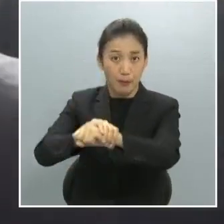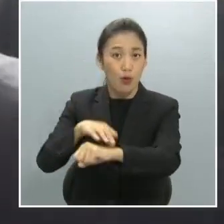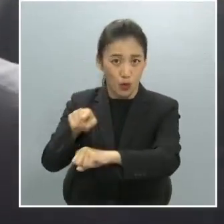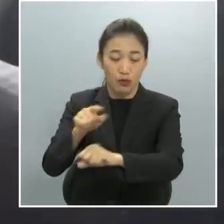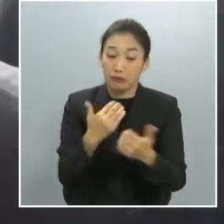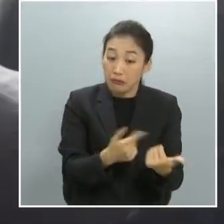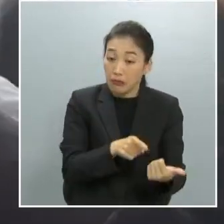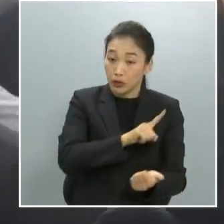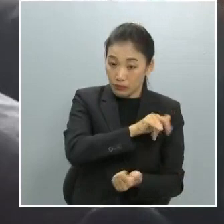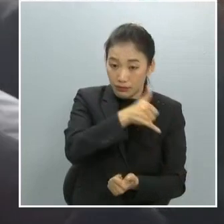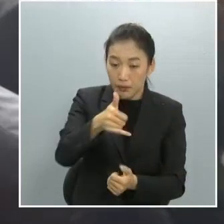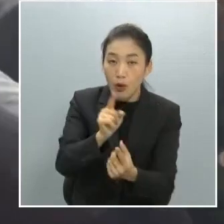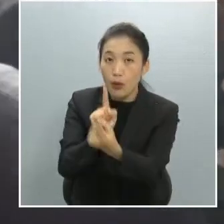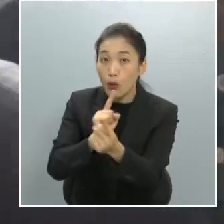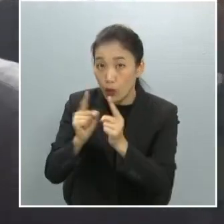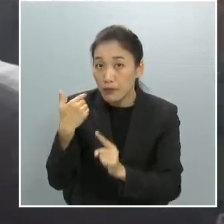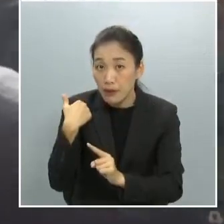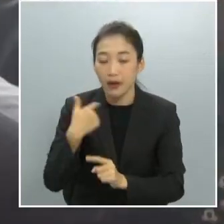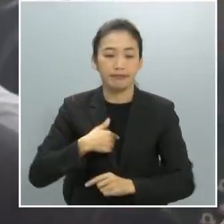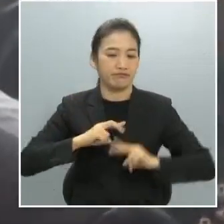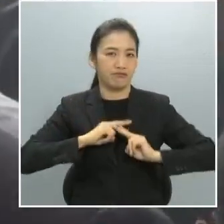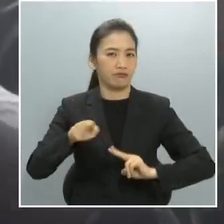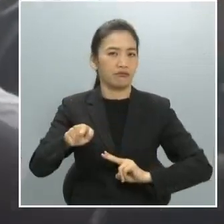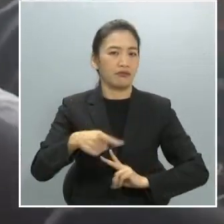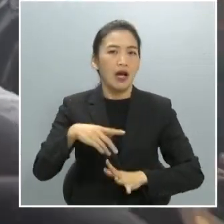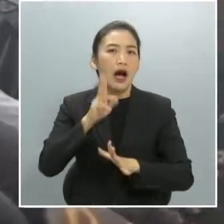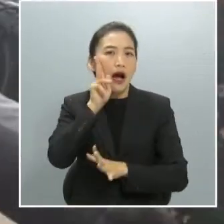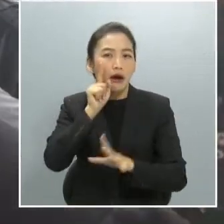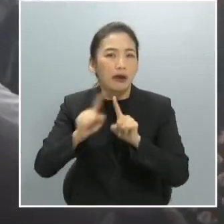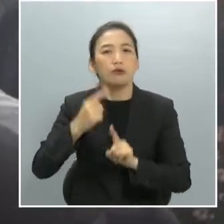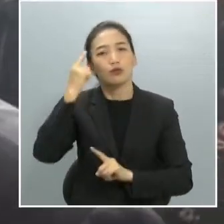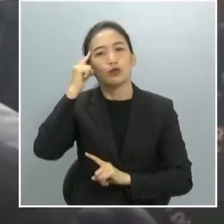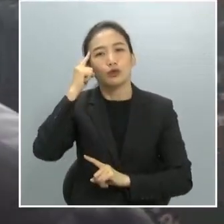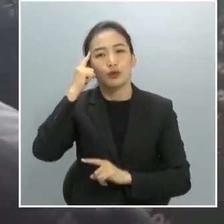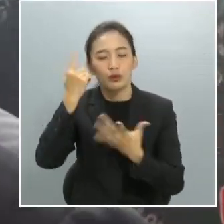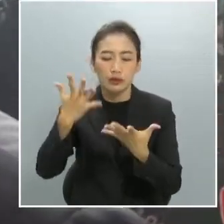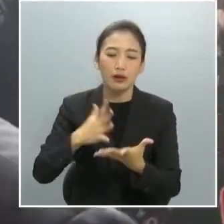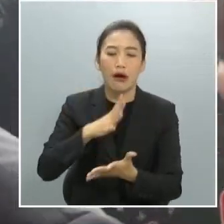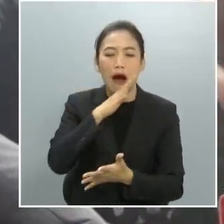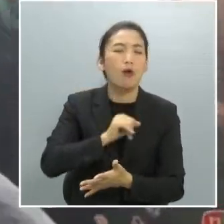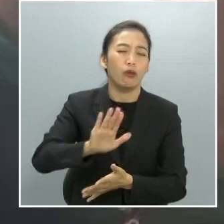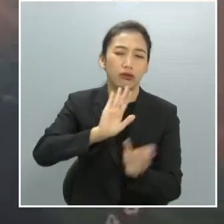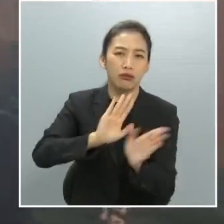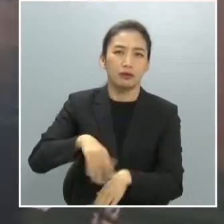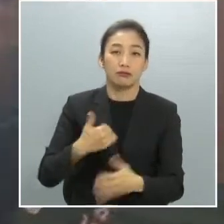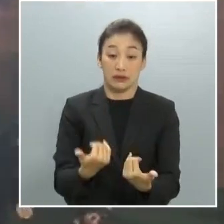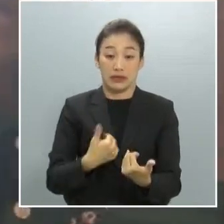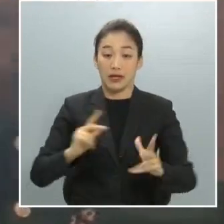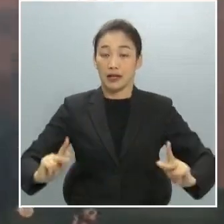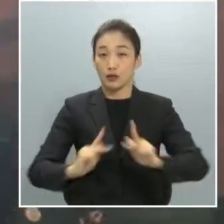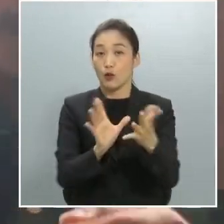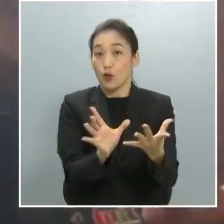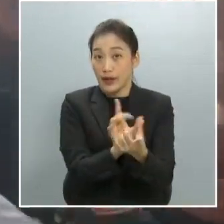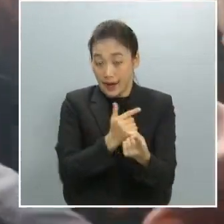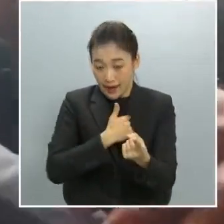อกว่าเป็นเรื่องเก่าตัวเองไม่ได้ติดตามข่าวว่าเป็นยังไงแต่ในส่วนงานของกระทรวงวัฒนธรรมส่วนตัวก็รู้จักท่านดี